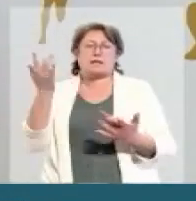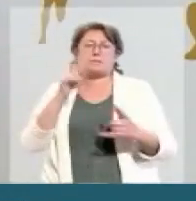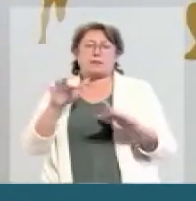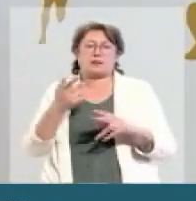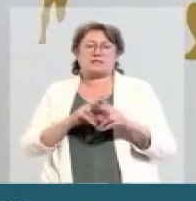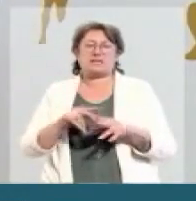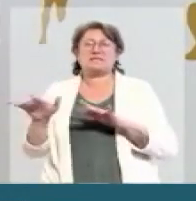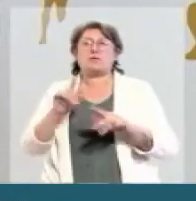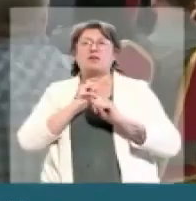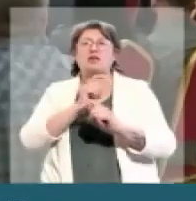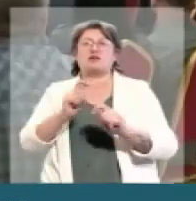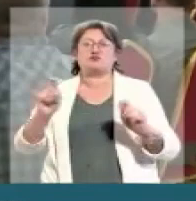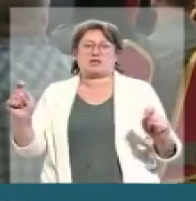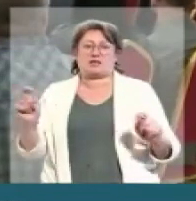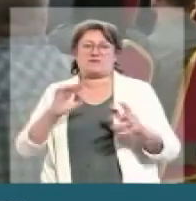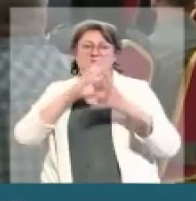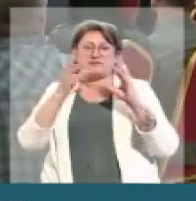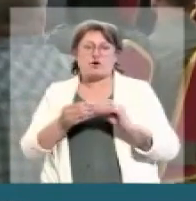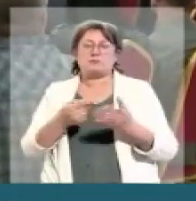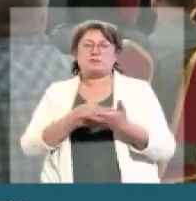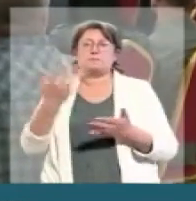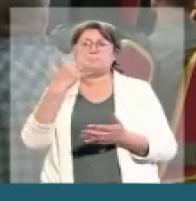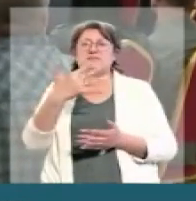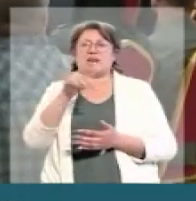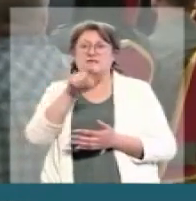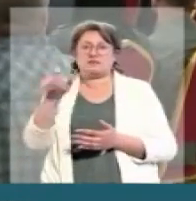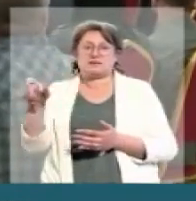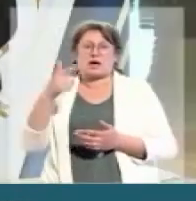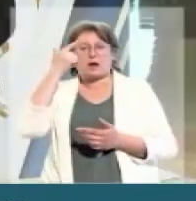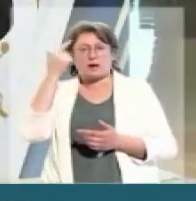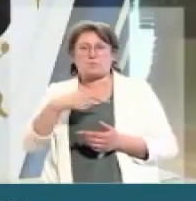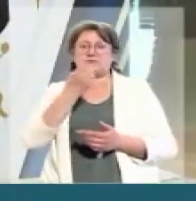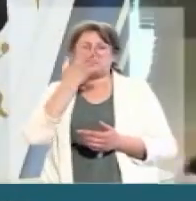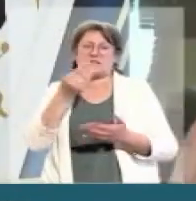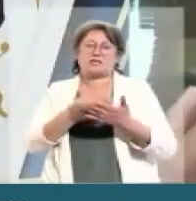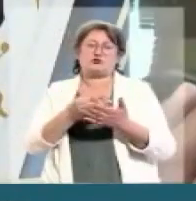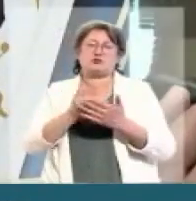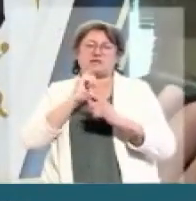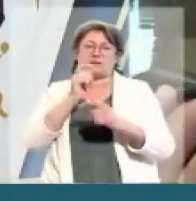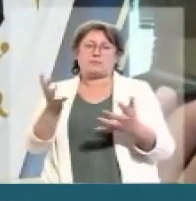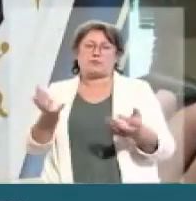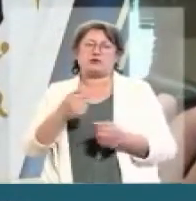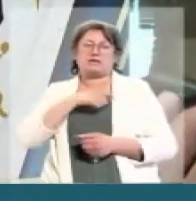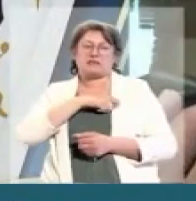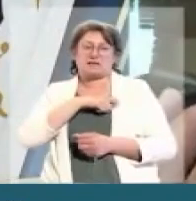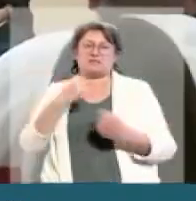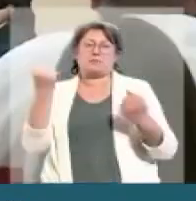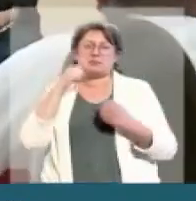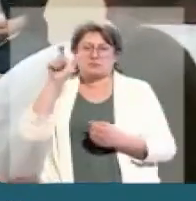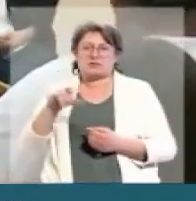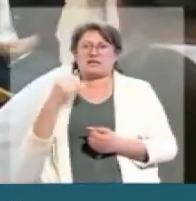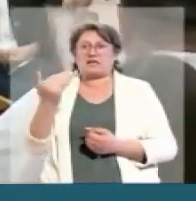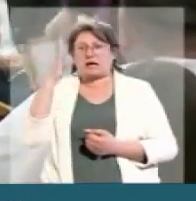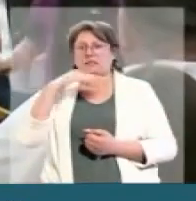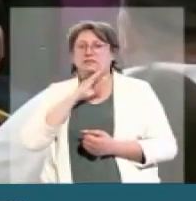мероприятия стала церемония награждения. Всего отметили 50 участников. Грамоты, цветы и денежные сертификаты получили тренеры, спортсмены и